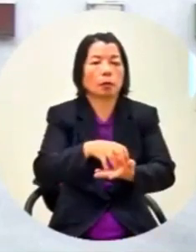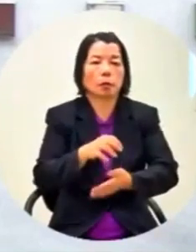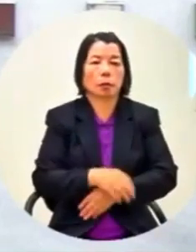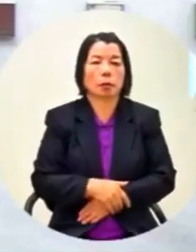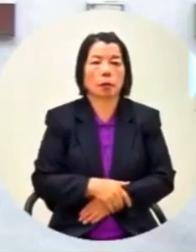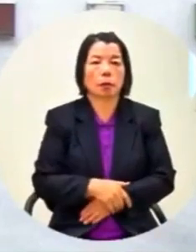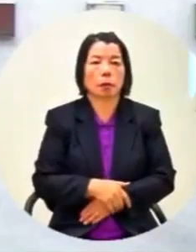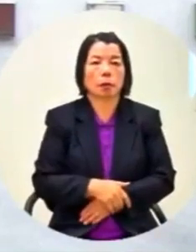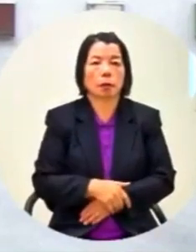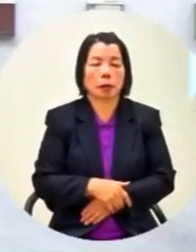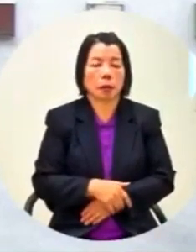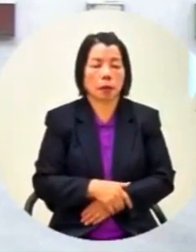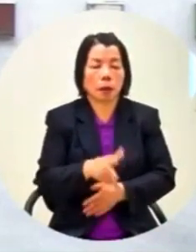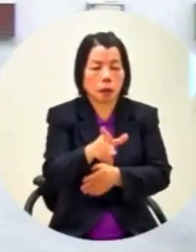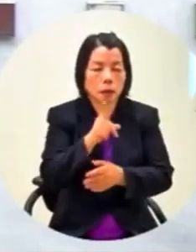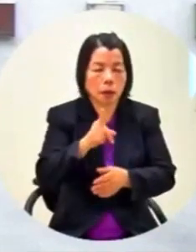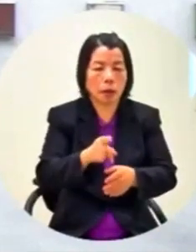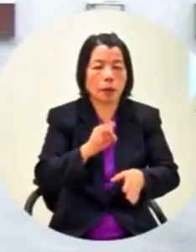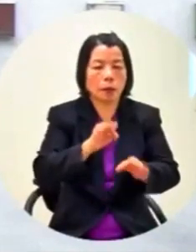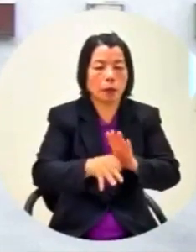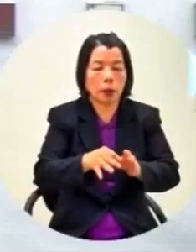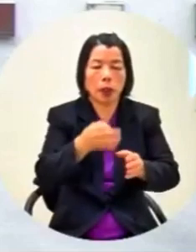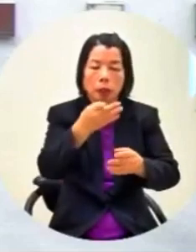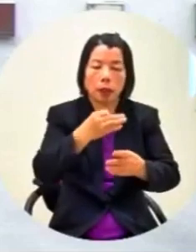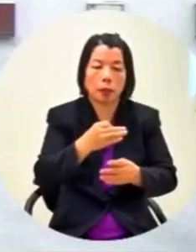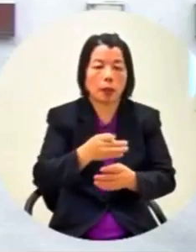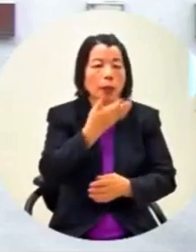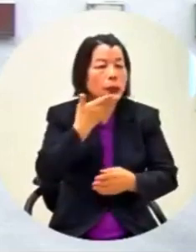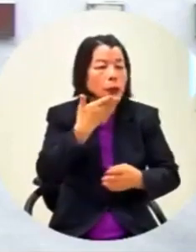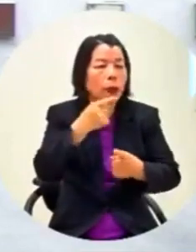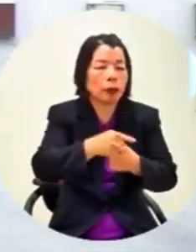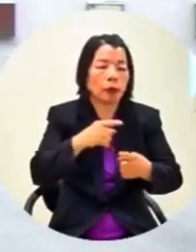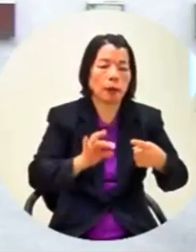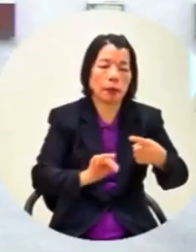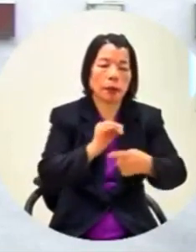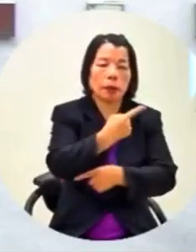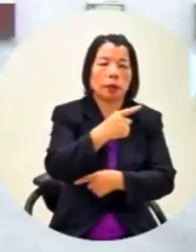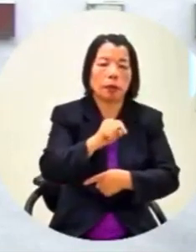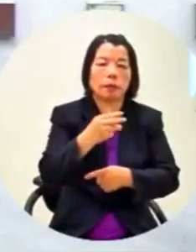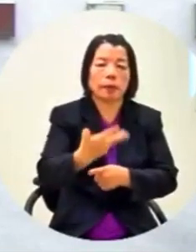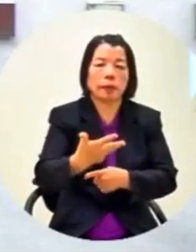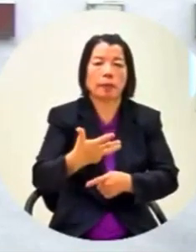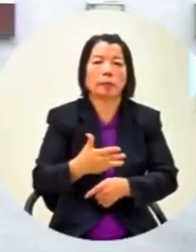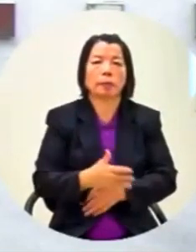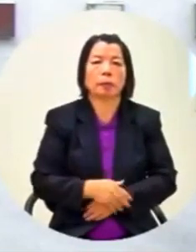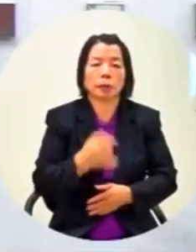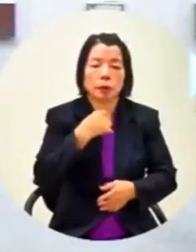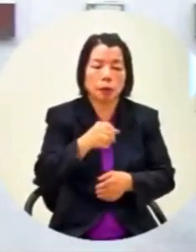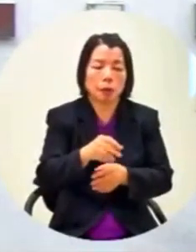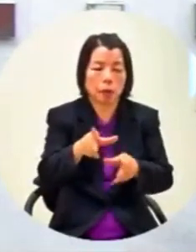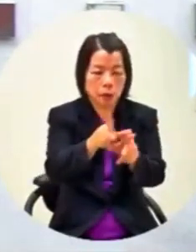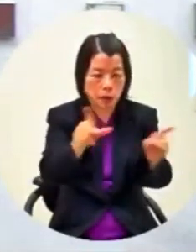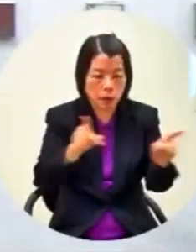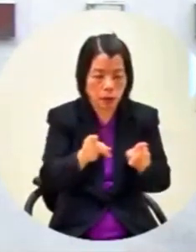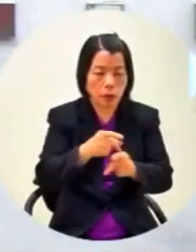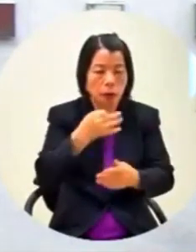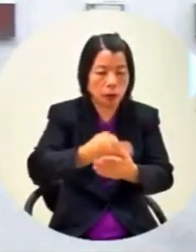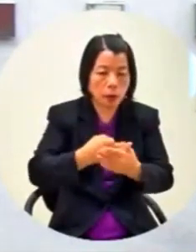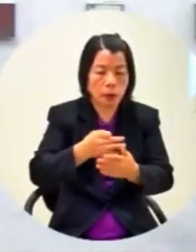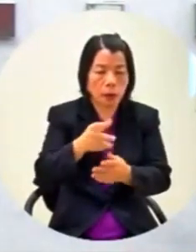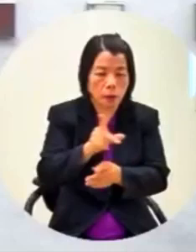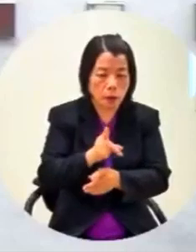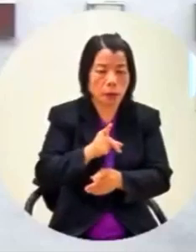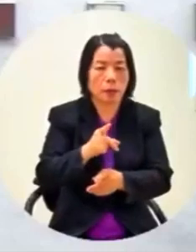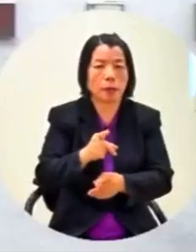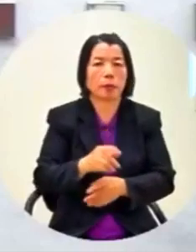率1.8%，劳动部补贴第一年的贷款利息。还有一个大家都非常关心